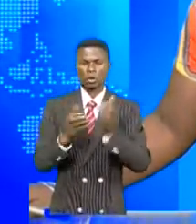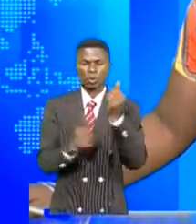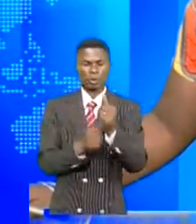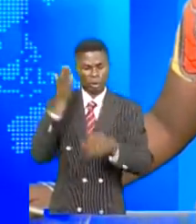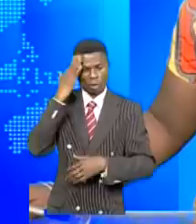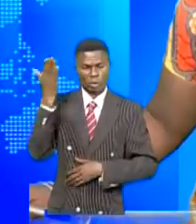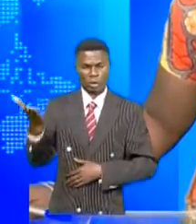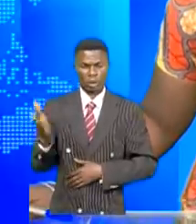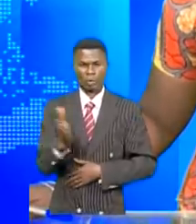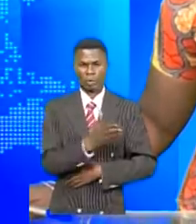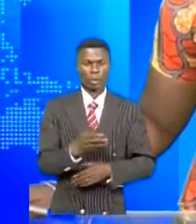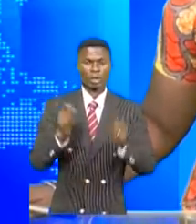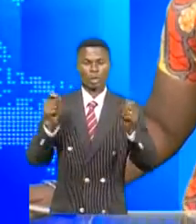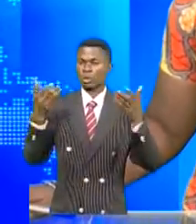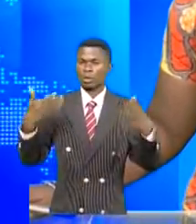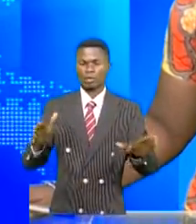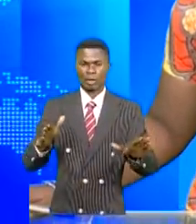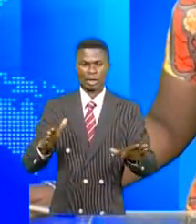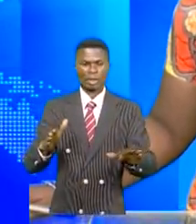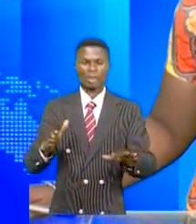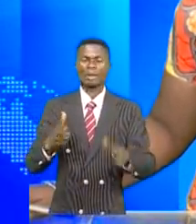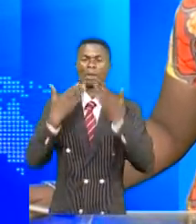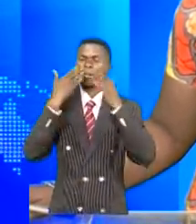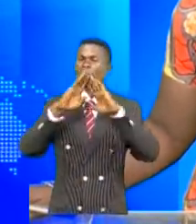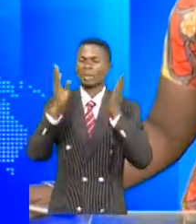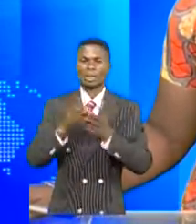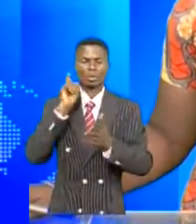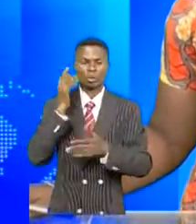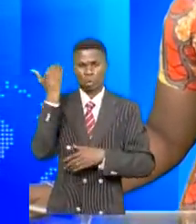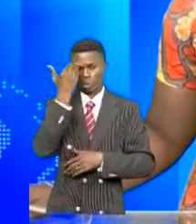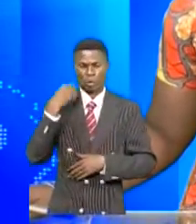part. C'est la fin de ce journal. Merci de l'avoir